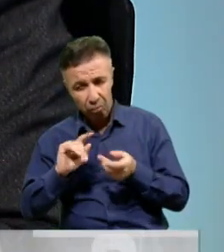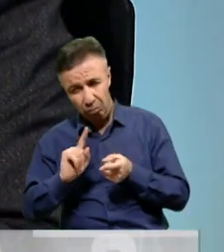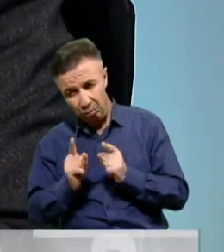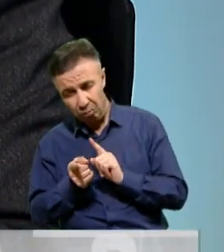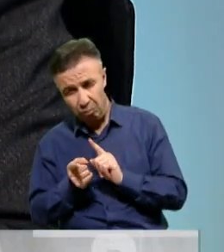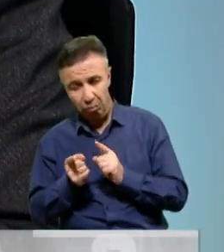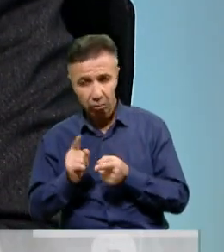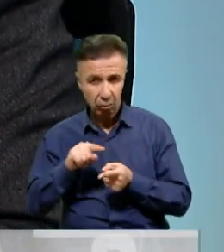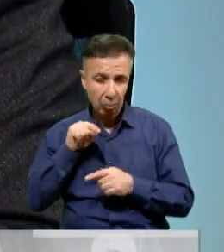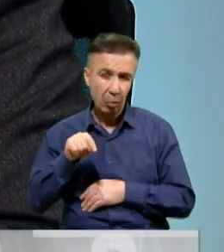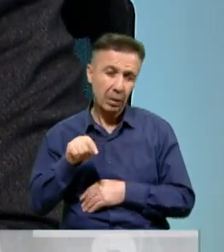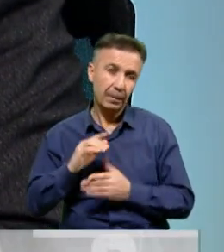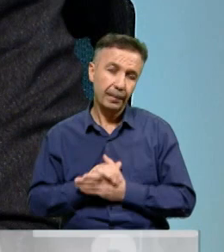Burada